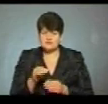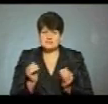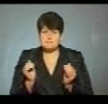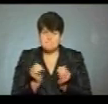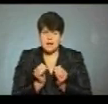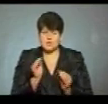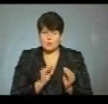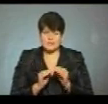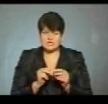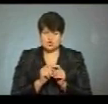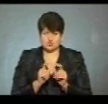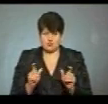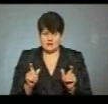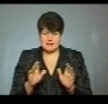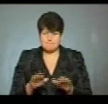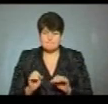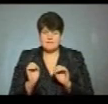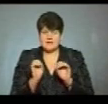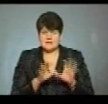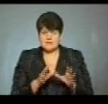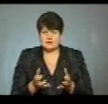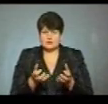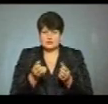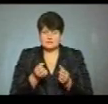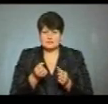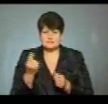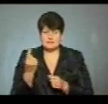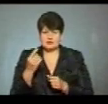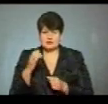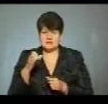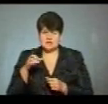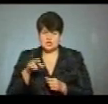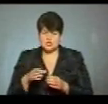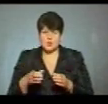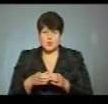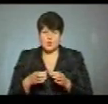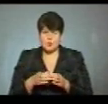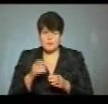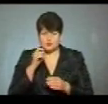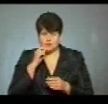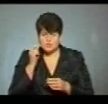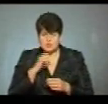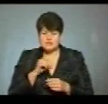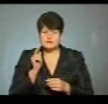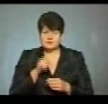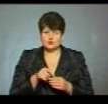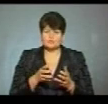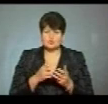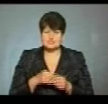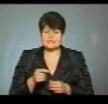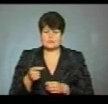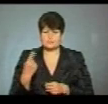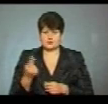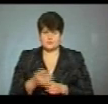школи передати на утримання з 1 січня громад України і в тому числі Тернопільської